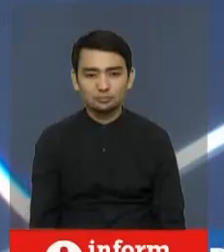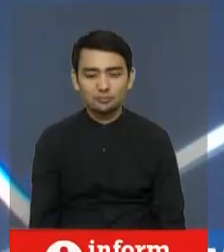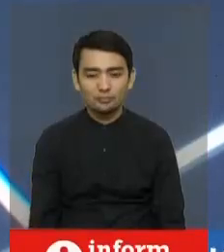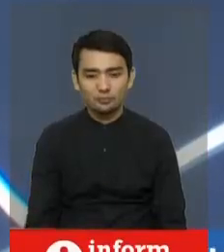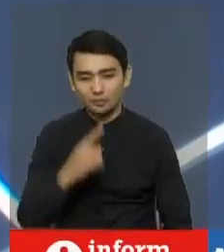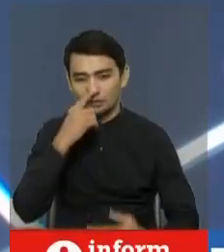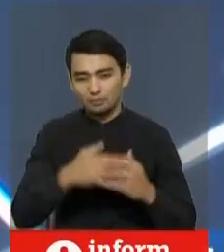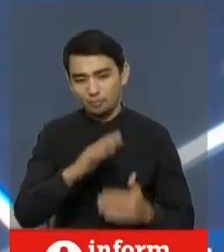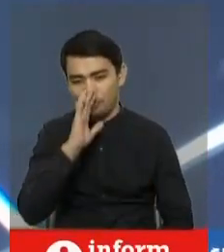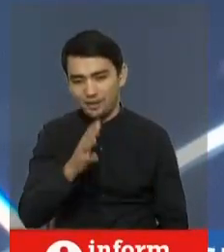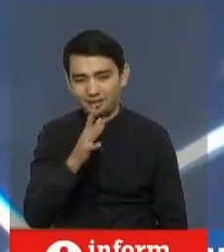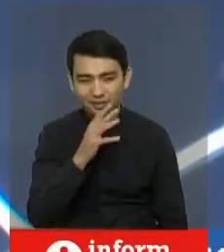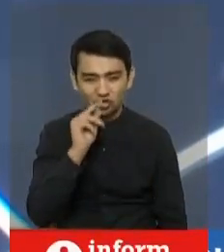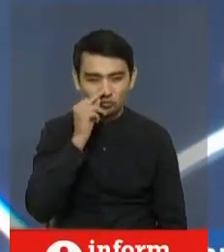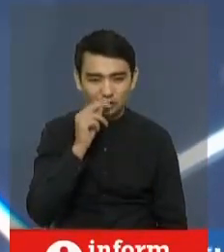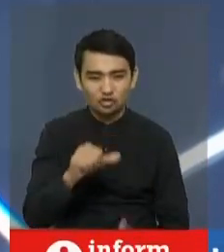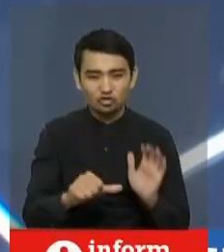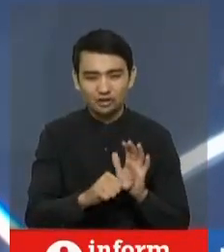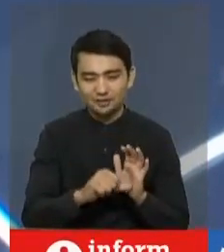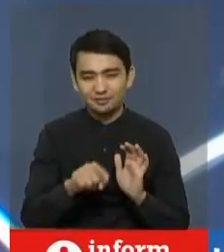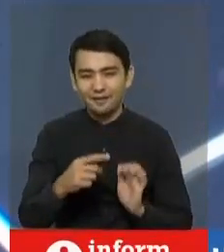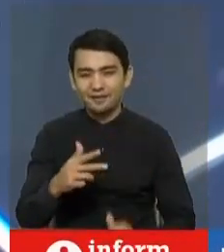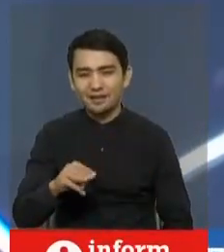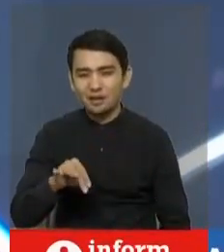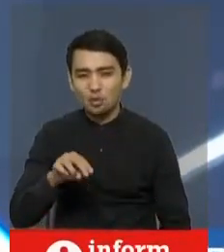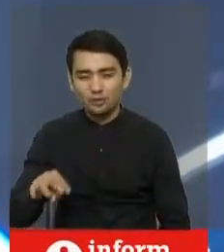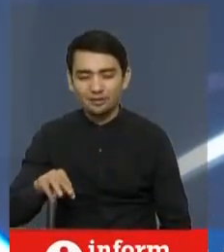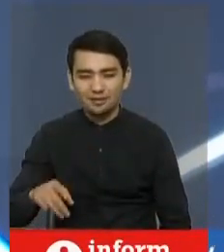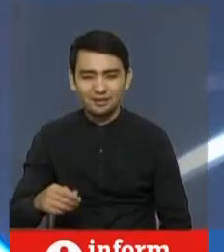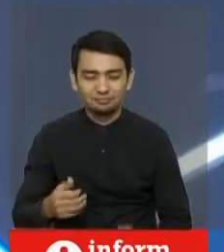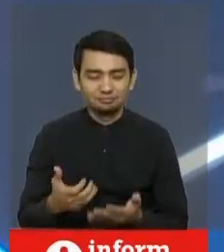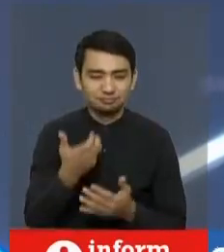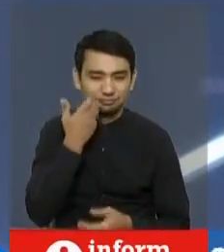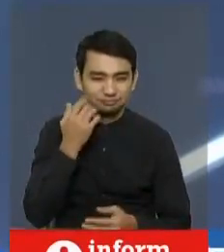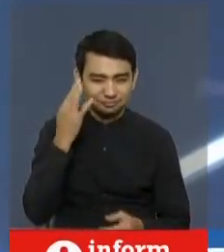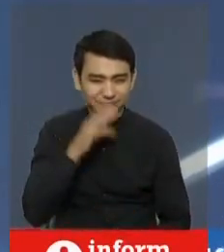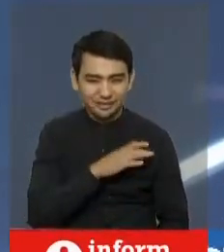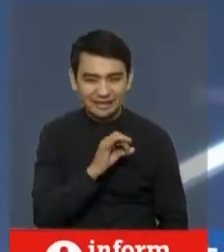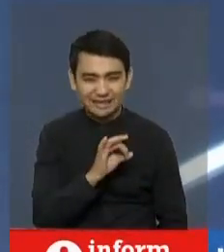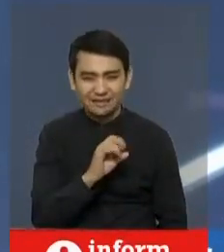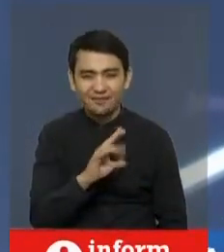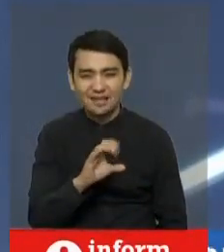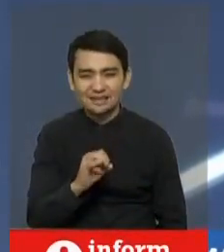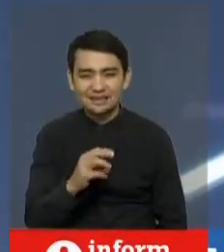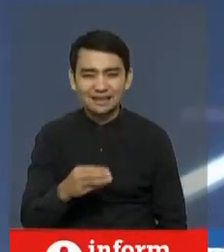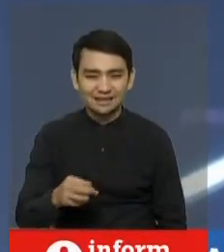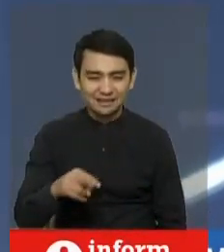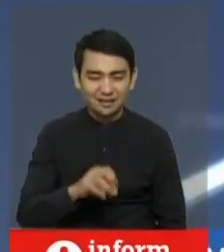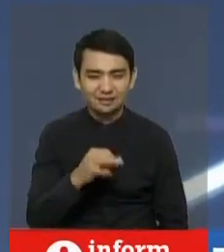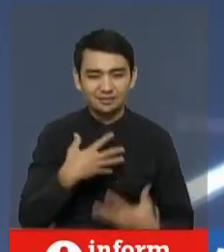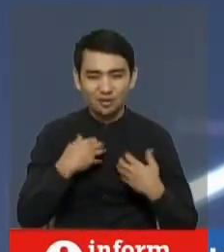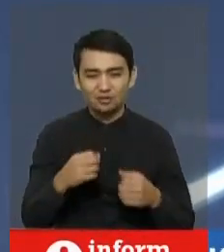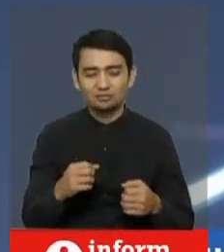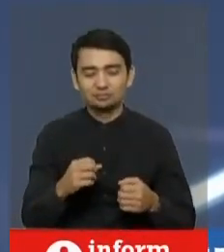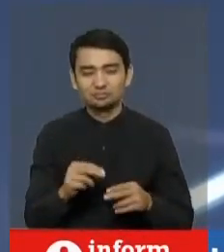Алдағы 5 жылда Шымкентке 6 триллион теңге инвестиция тарту көзделіп отыр. Мұндай қомақты қаржы өнеркәсіп, тұрғын үй, денсаулық сақтау және ауыл